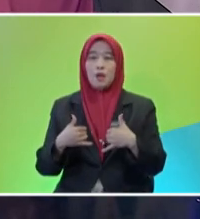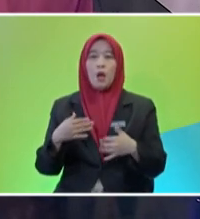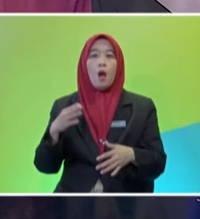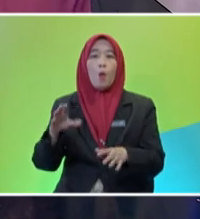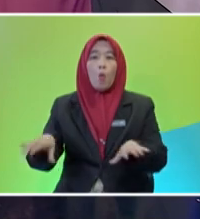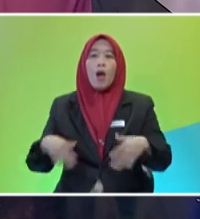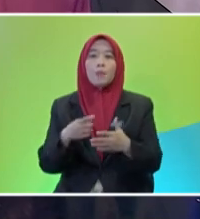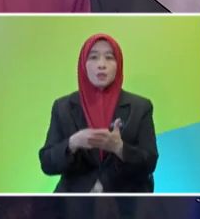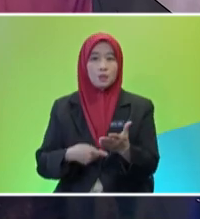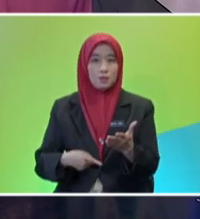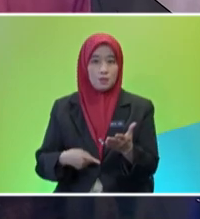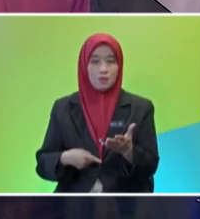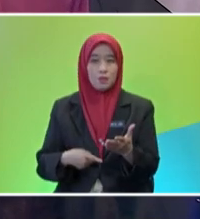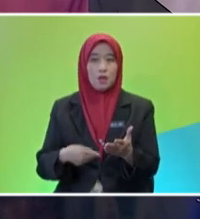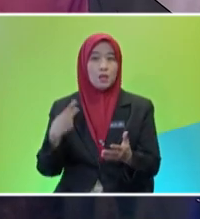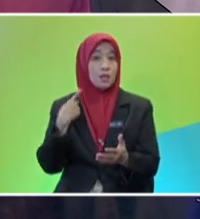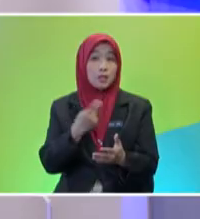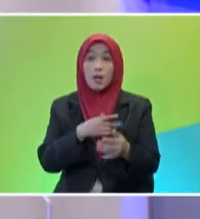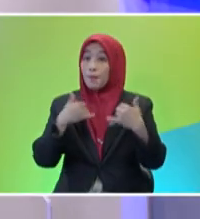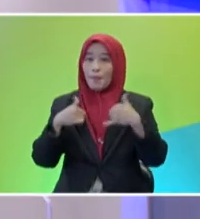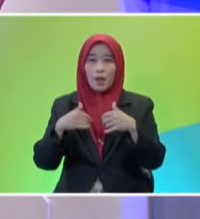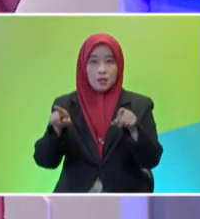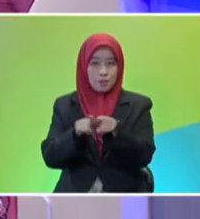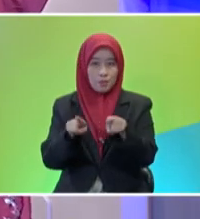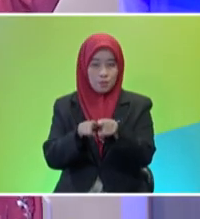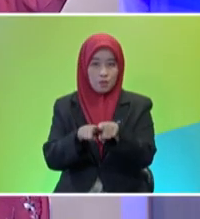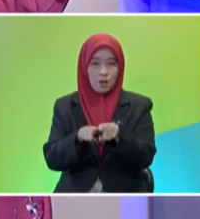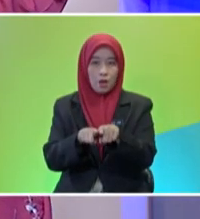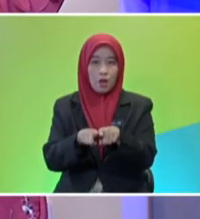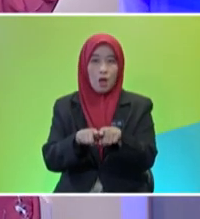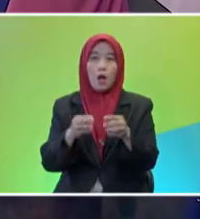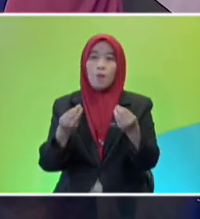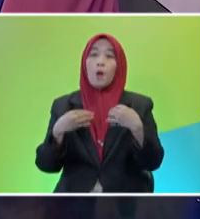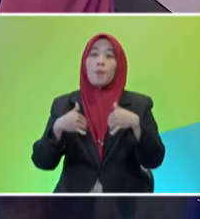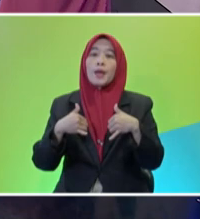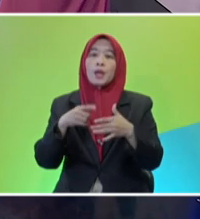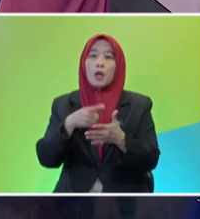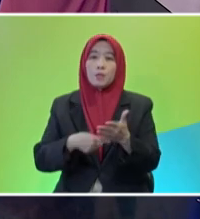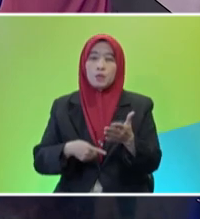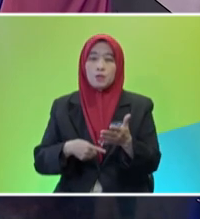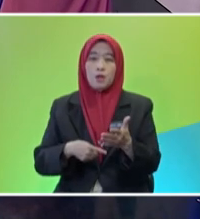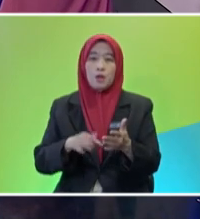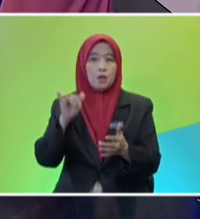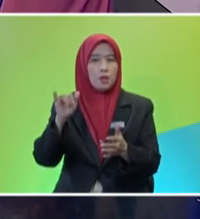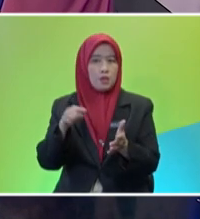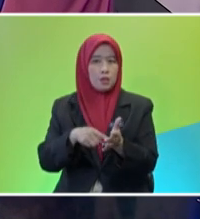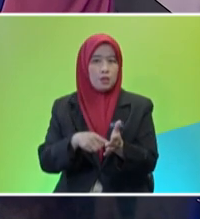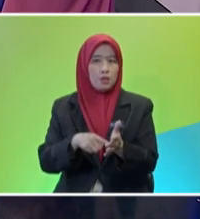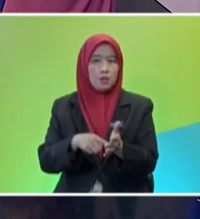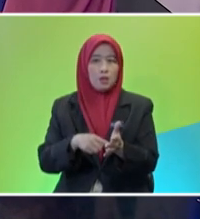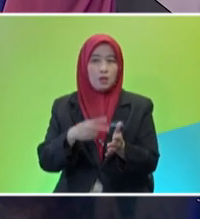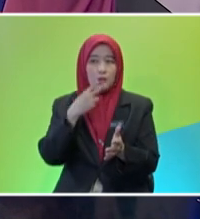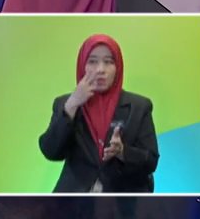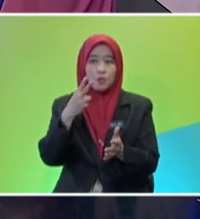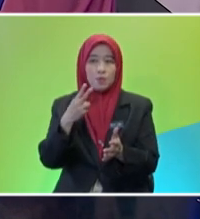pun nak main sama kan? Betul. Kita selalu main sama. Okey, Irfan nak main apa, Irfan? Yang ni kan, Irfan tertariklah, Cikgu.